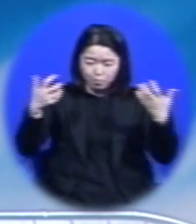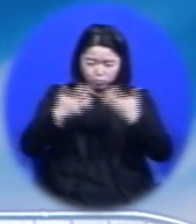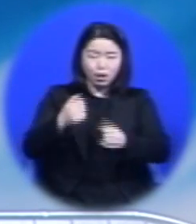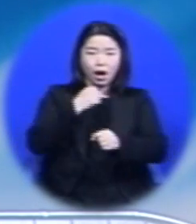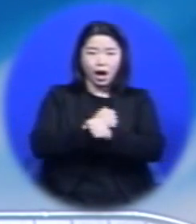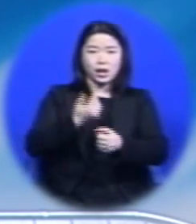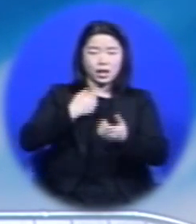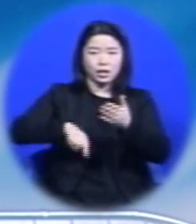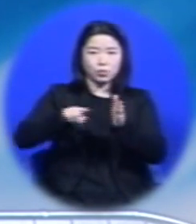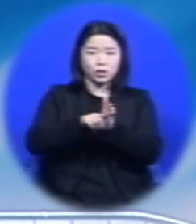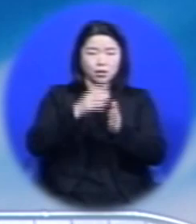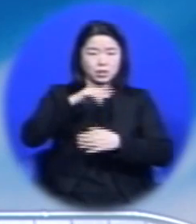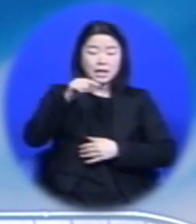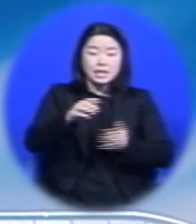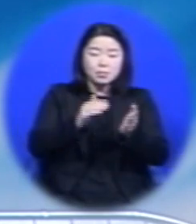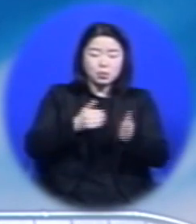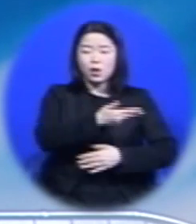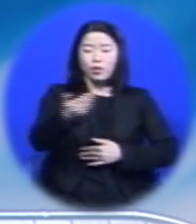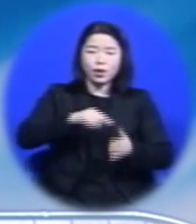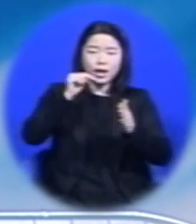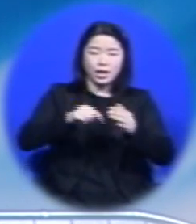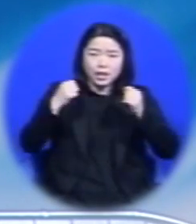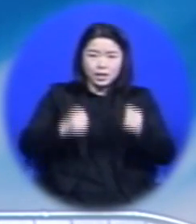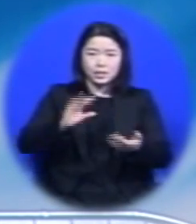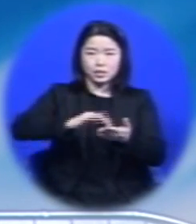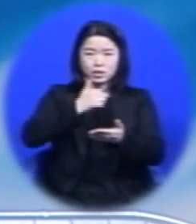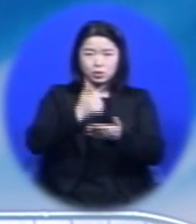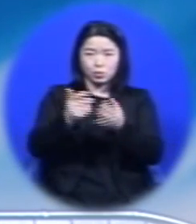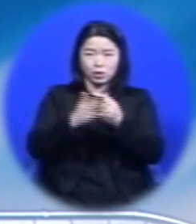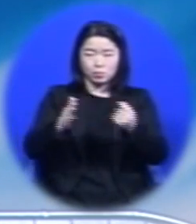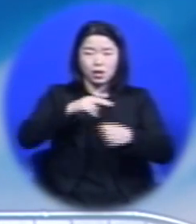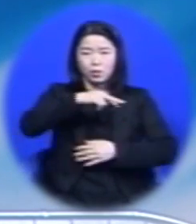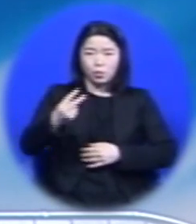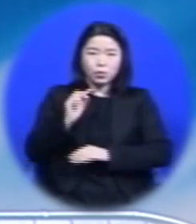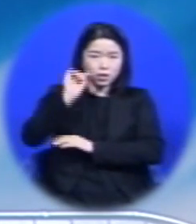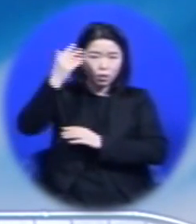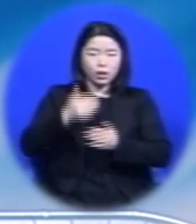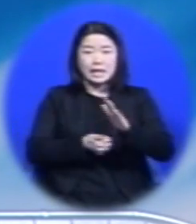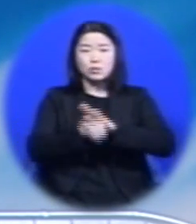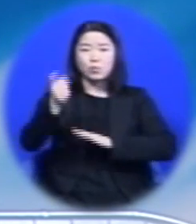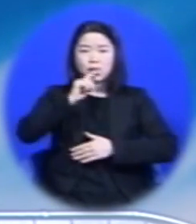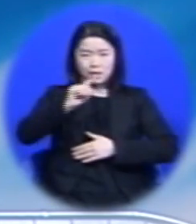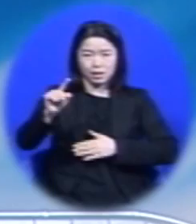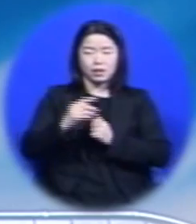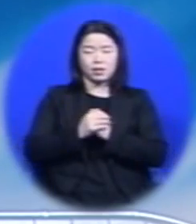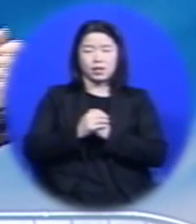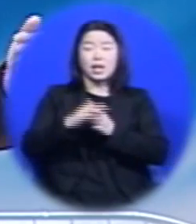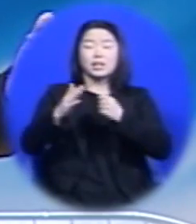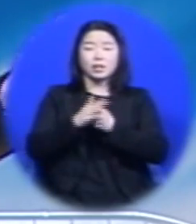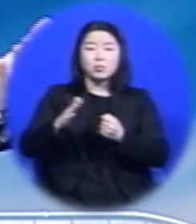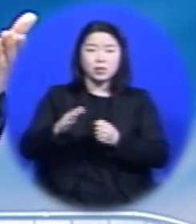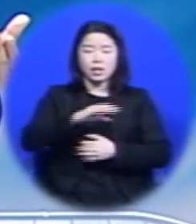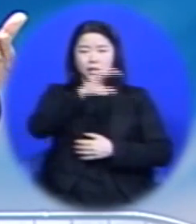하심이라이 비밀은 너희 안에 계신 그리스도시니 곧 영광의 소망이니라 그러므로